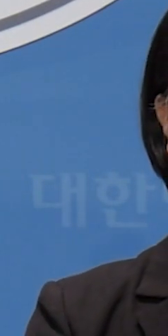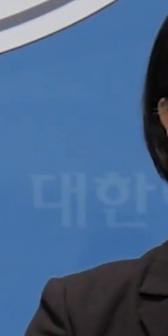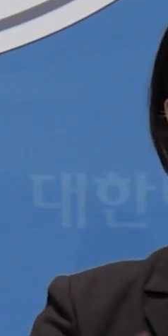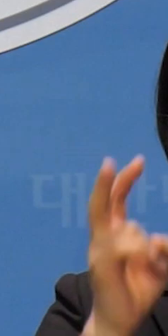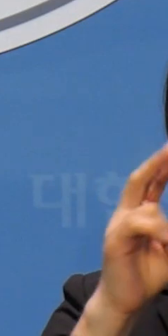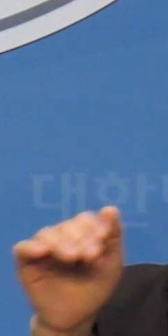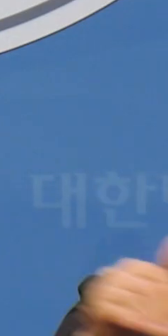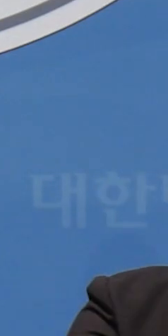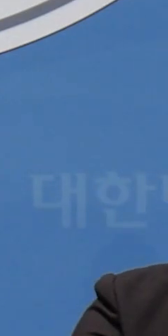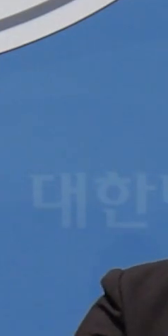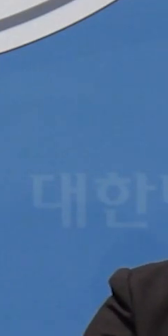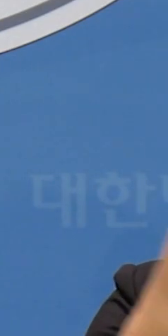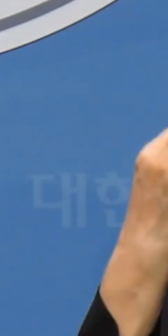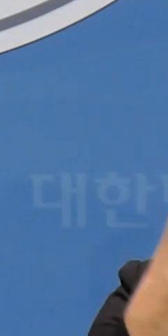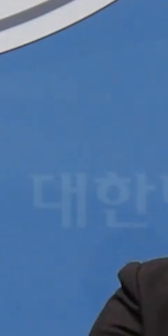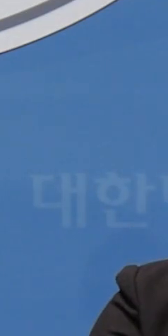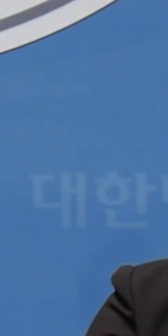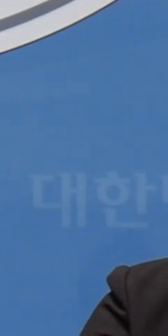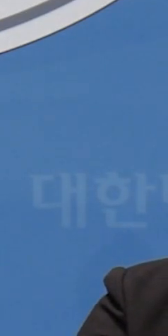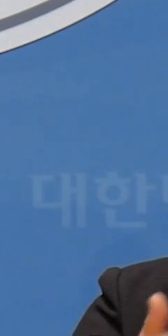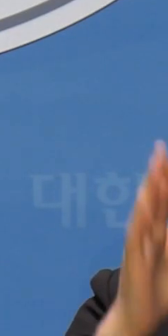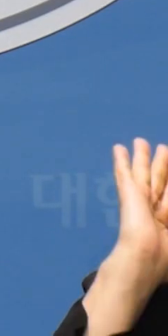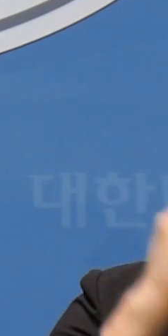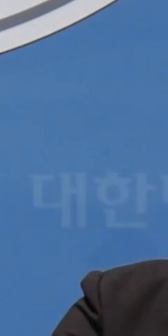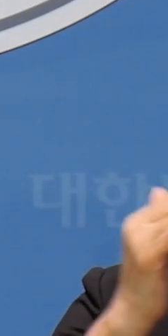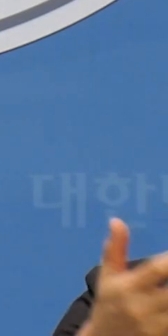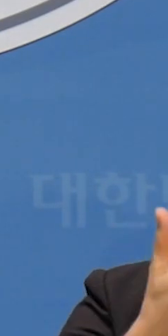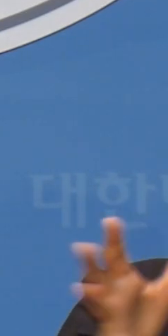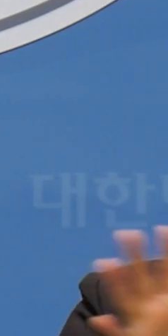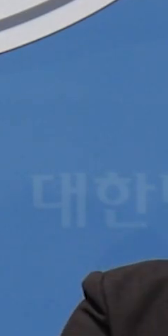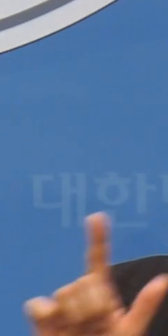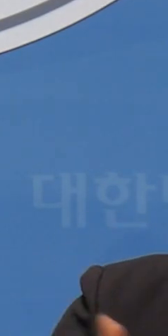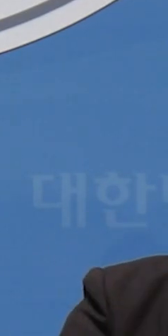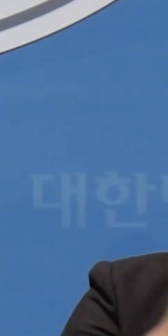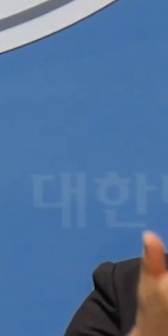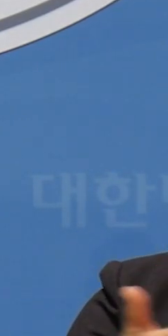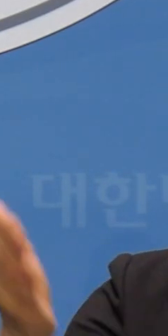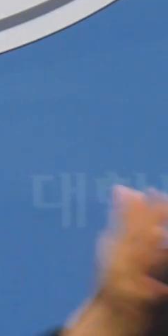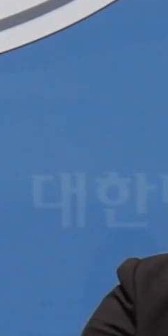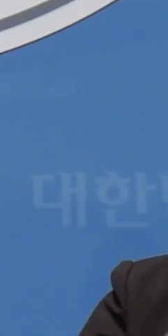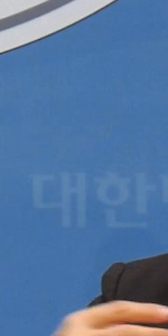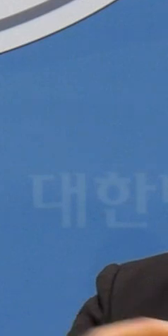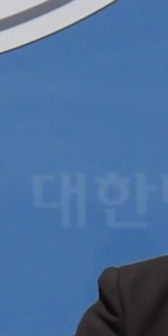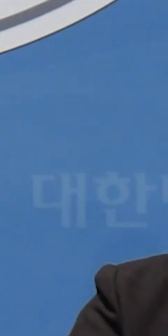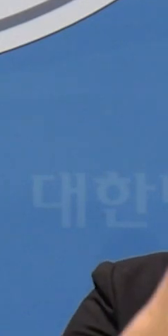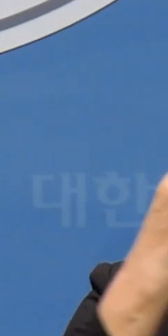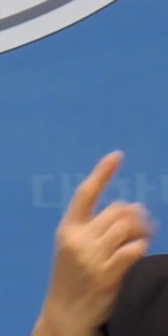출퇴근이 편한 의정부, 삶의 질을 높이는 의정부 교통혁명은